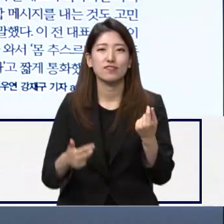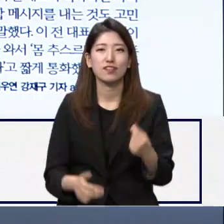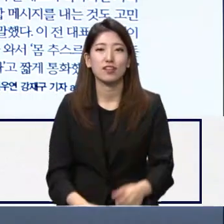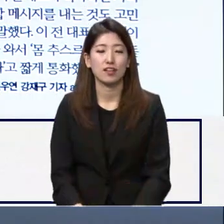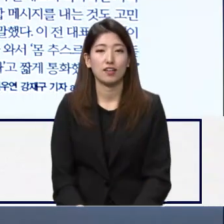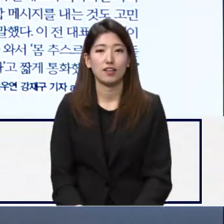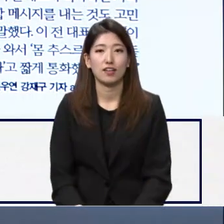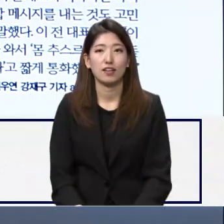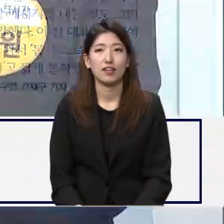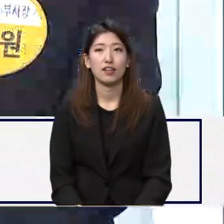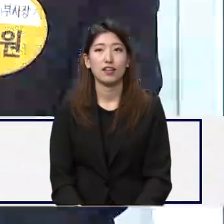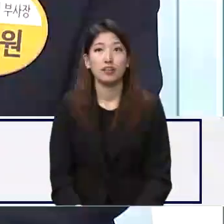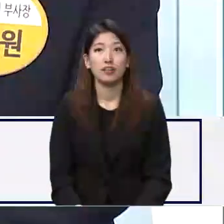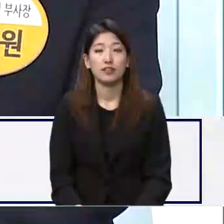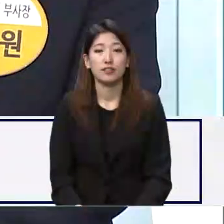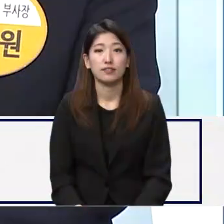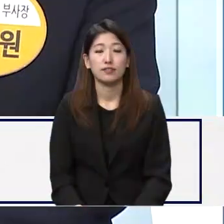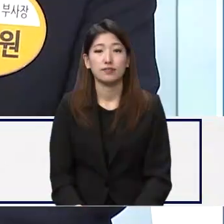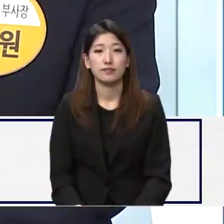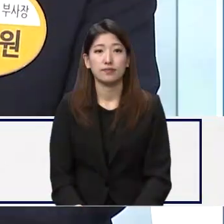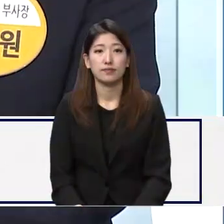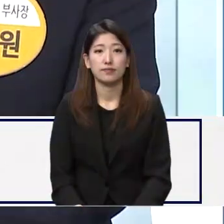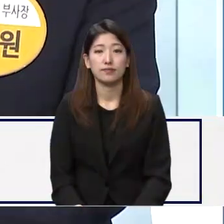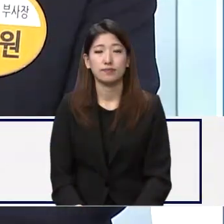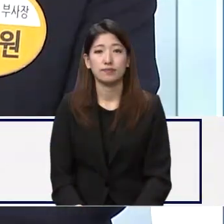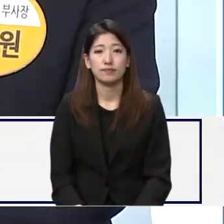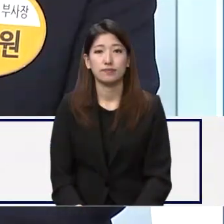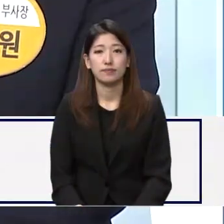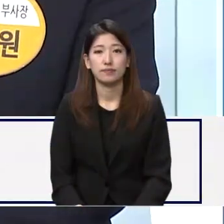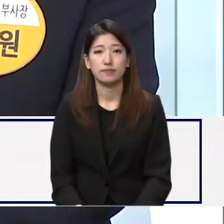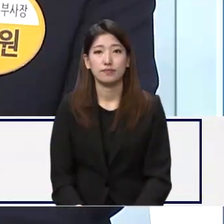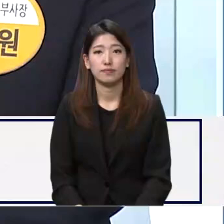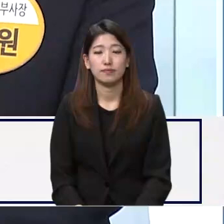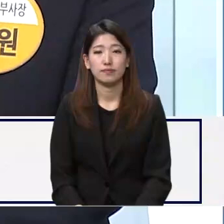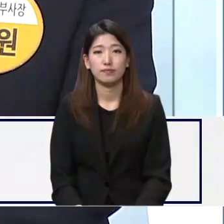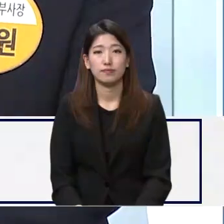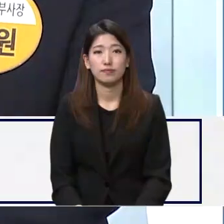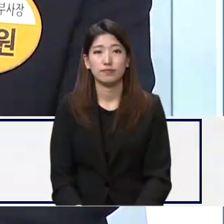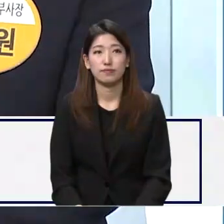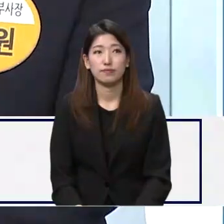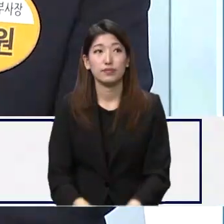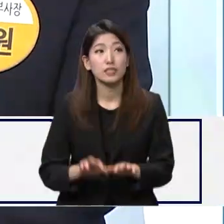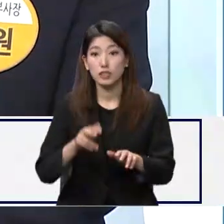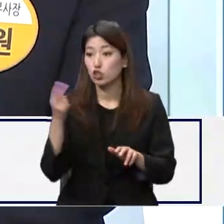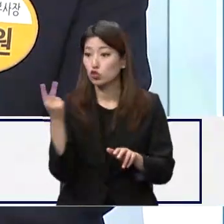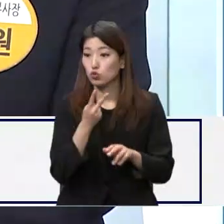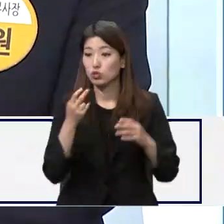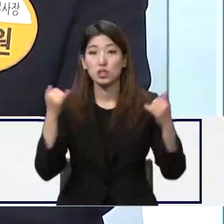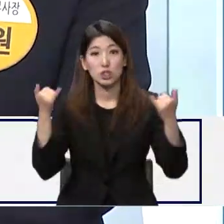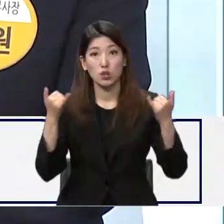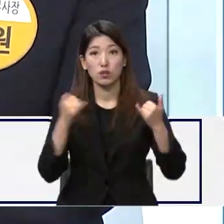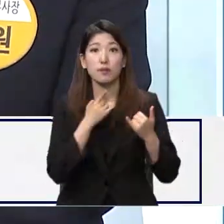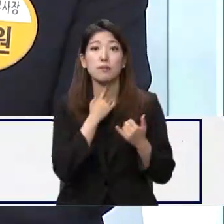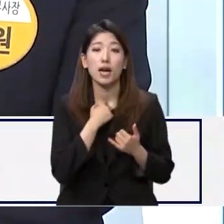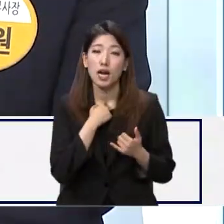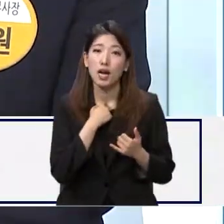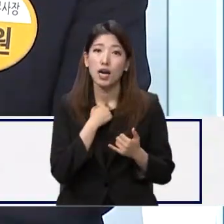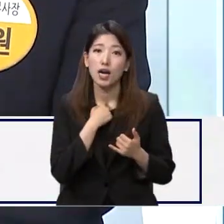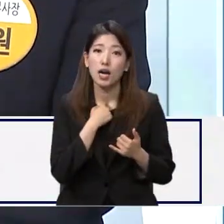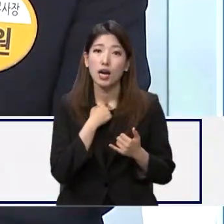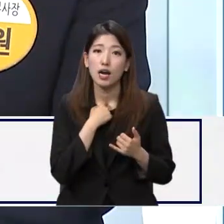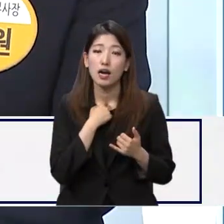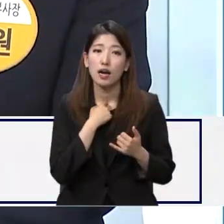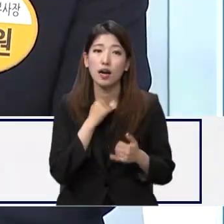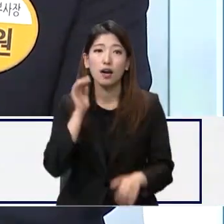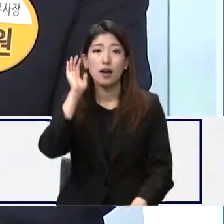대표가 이낙연 전 대표한테 먼저 뭔가 두 사람이 전화 통화만 했거든요 두 사람이 만나는